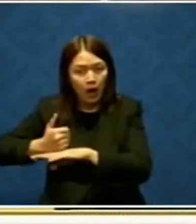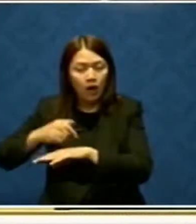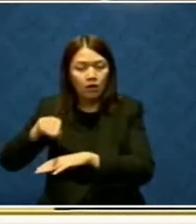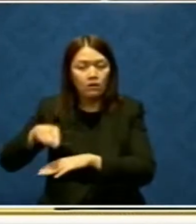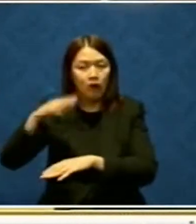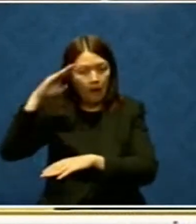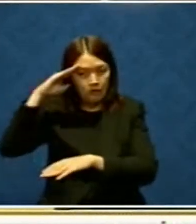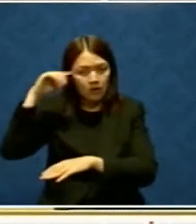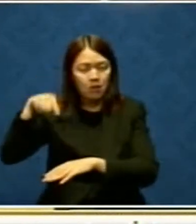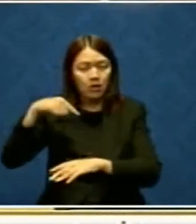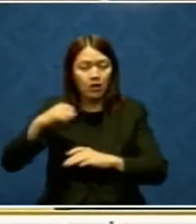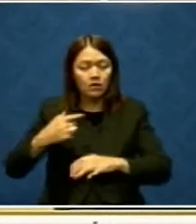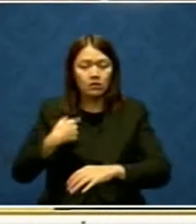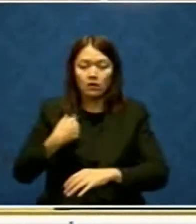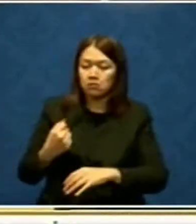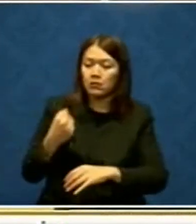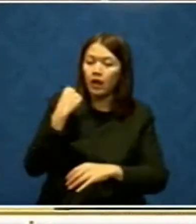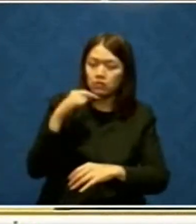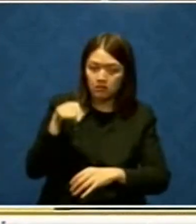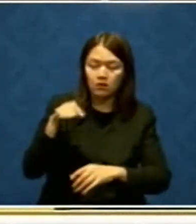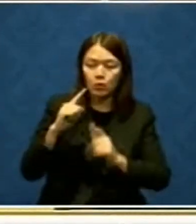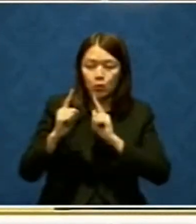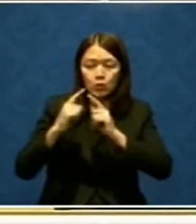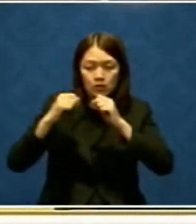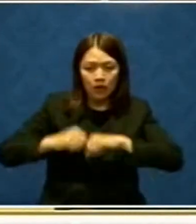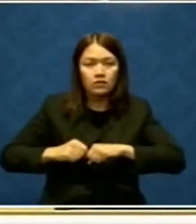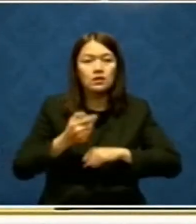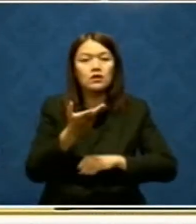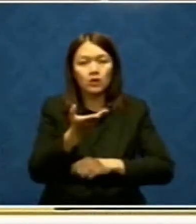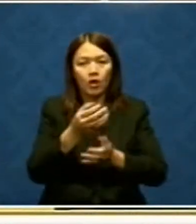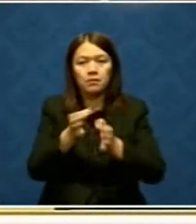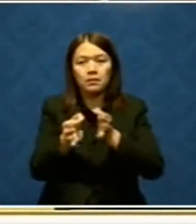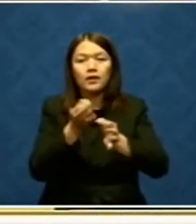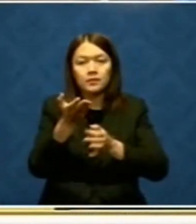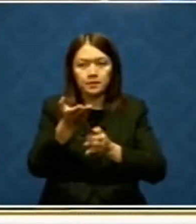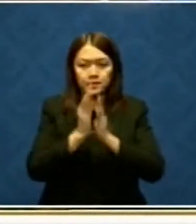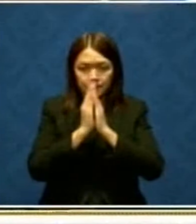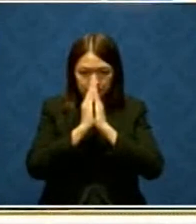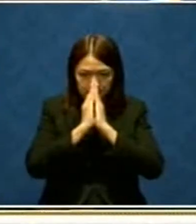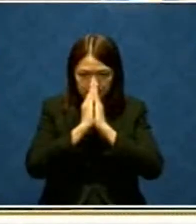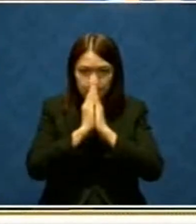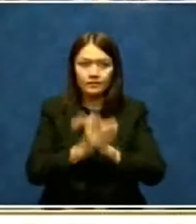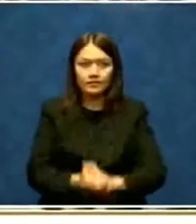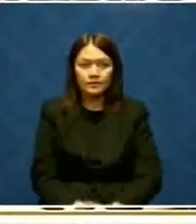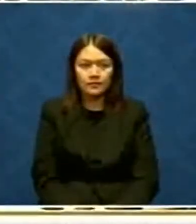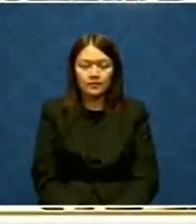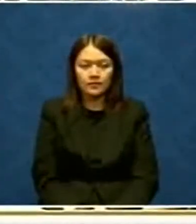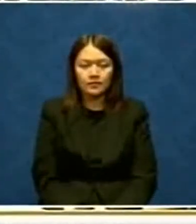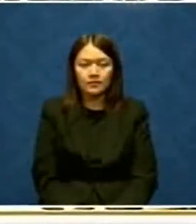อำนาจที่จะตัดสินใจเรื่องนี้หรือเปล่าช่วยตอบหน่อยครับท่านรัฐมนตรีขอบคุณครับ